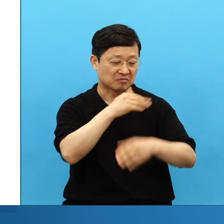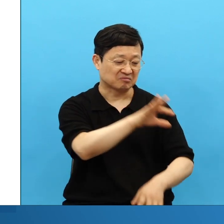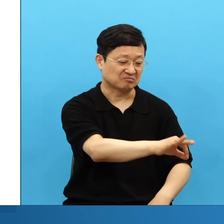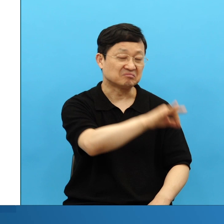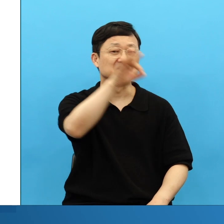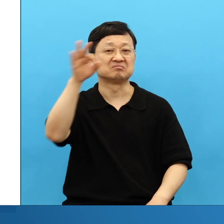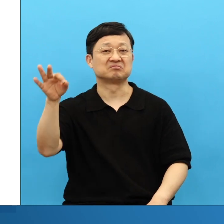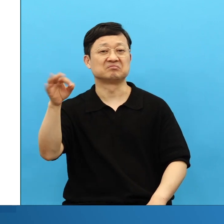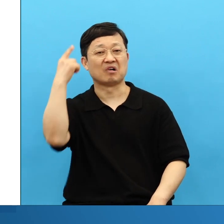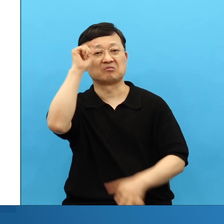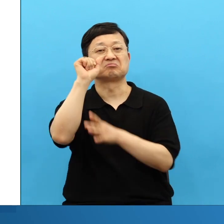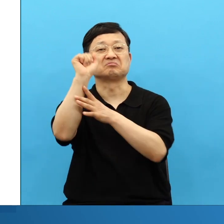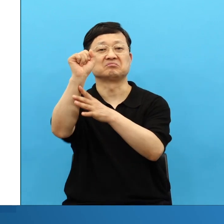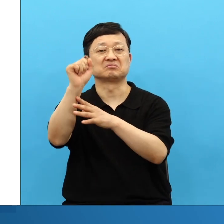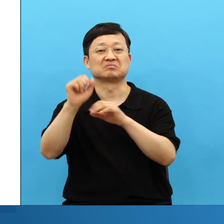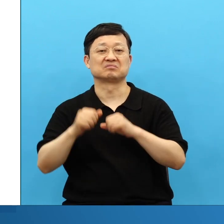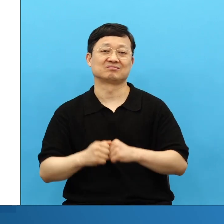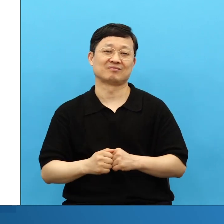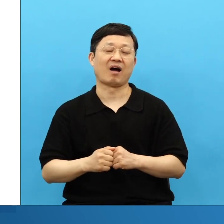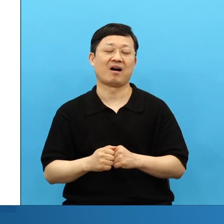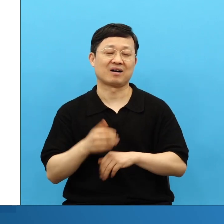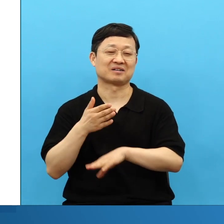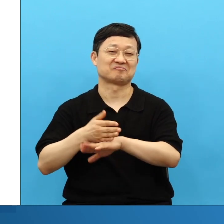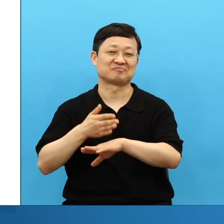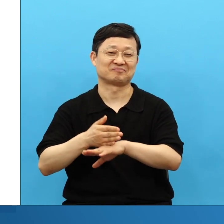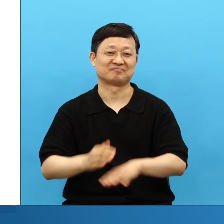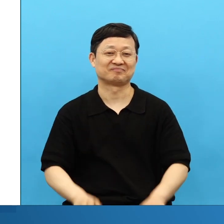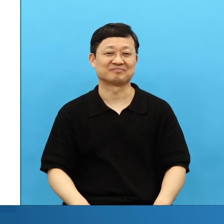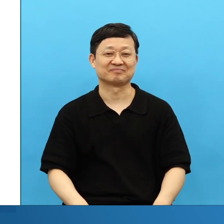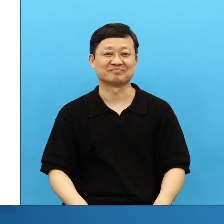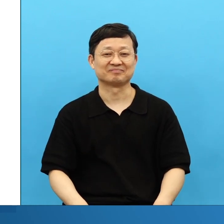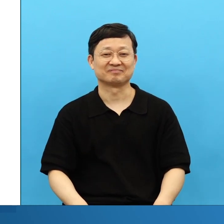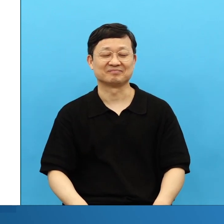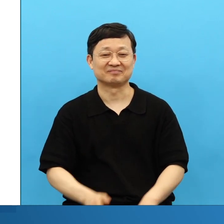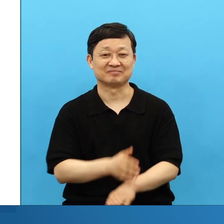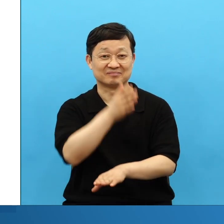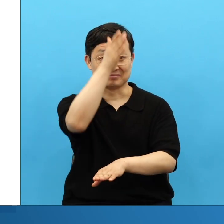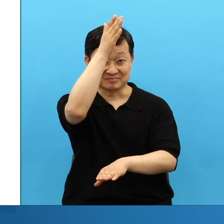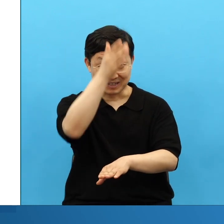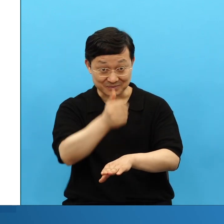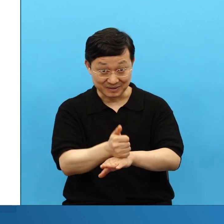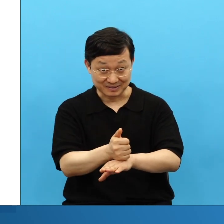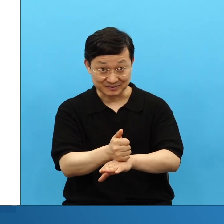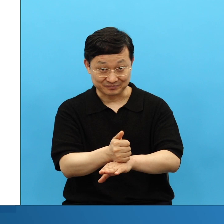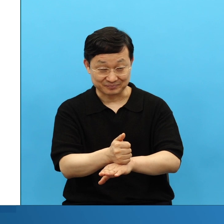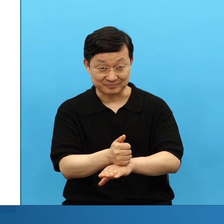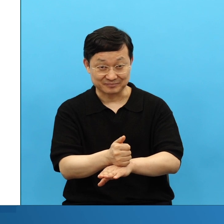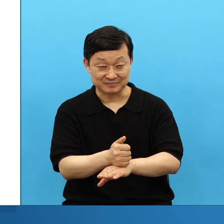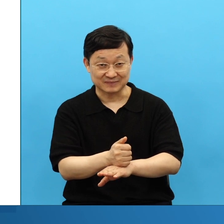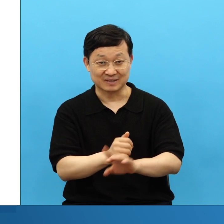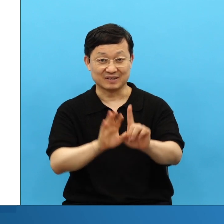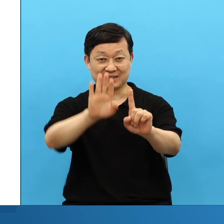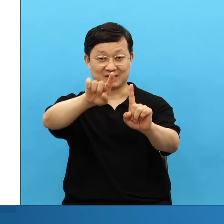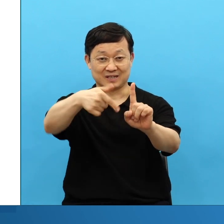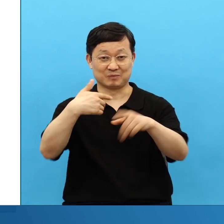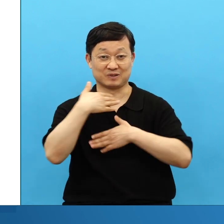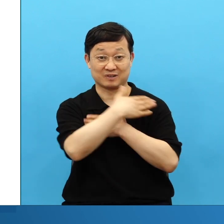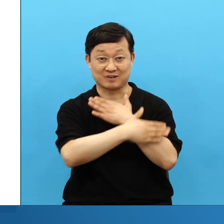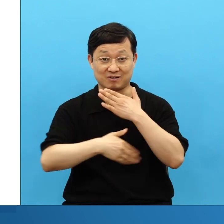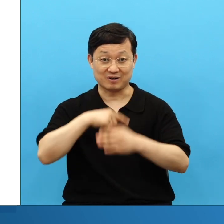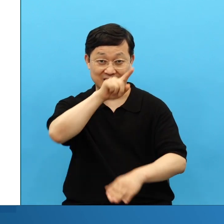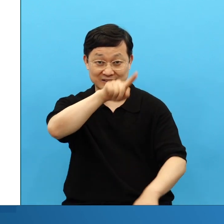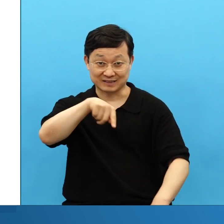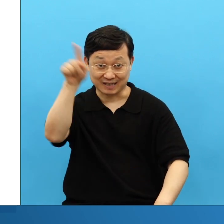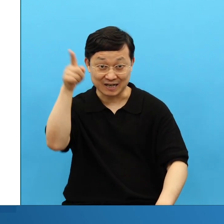이렇게 인도하셨습니다. 자, 마지막으로 여러분 1분 여러분 건강 체크를 한번 하고 마치도록 하겠습니다.